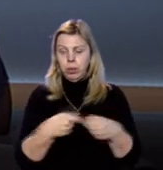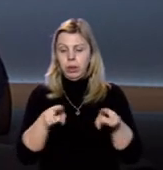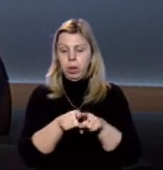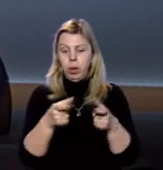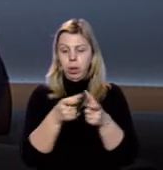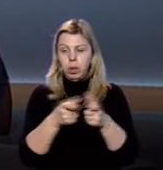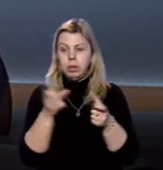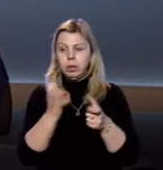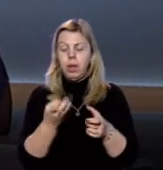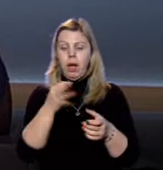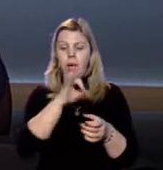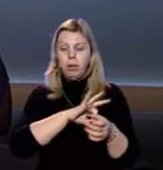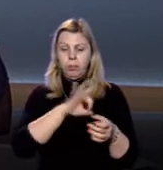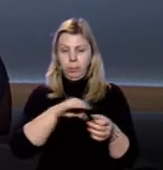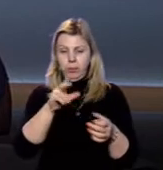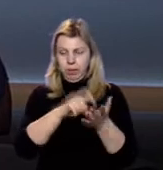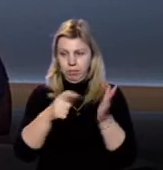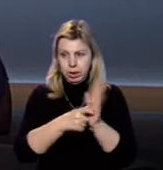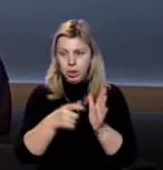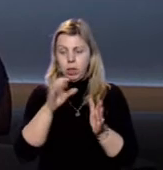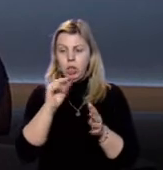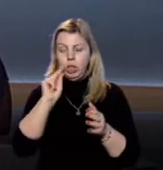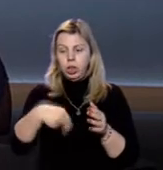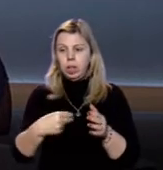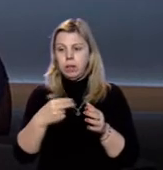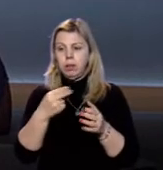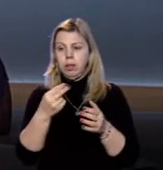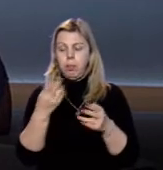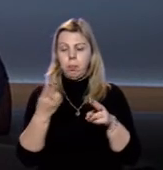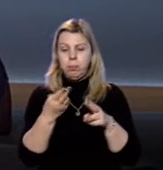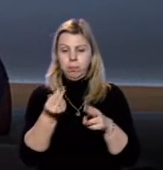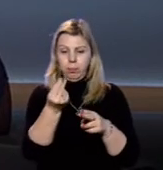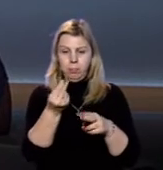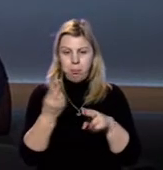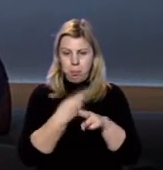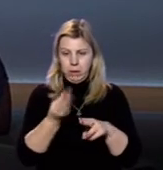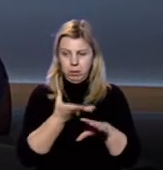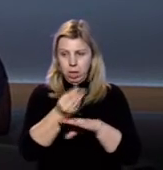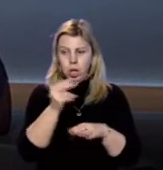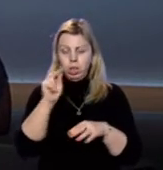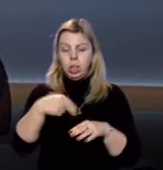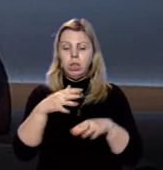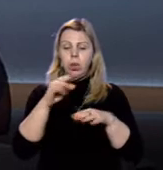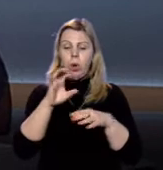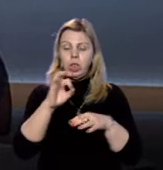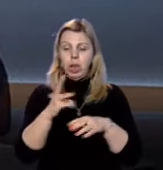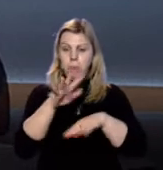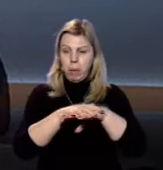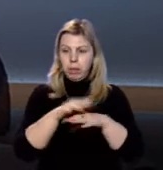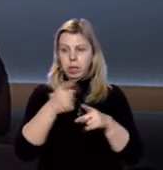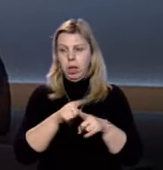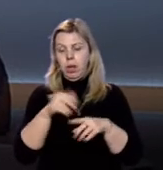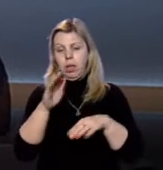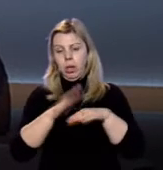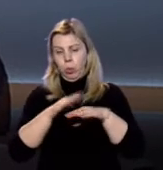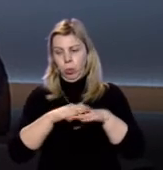як оплату за спожиті житлово-комунальні послуги, безпосередньо через безготівковий перерахунок через Ощадбанк або через готівку безпосереднім